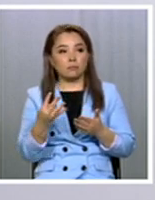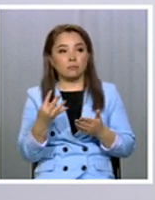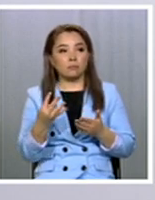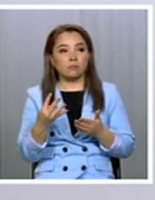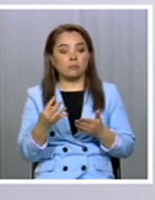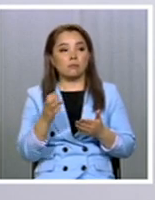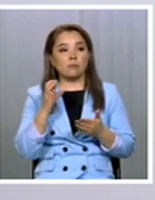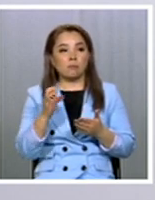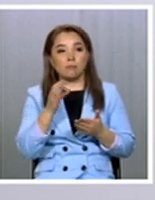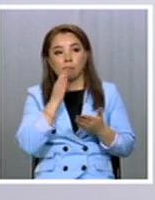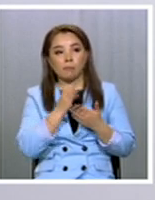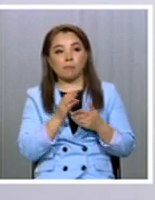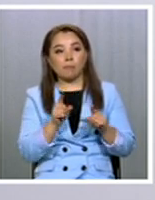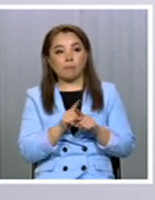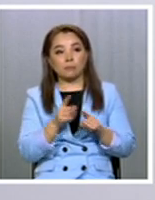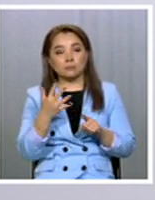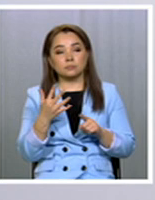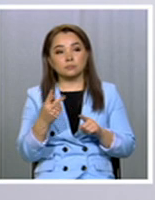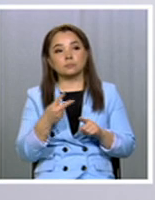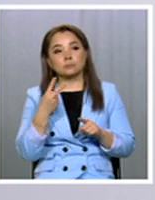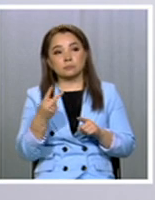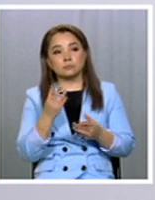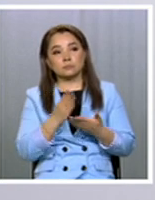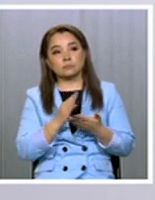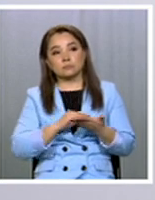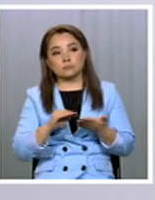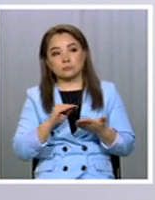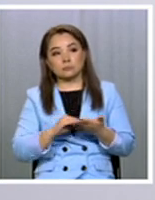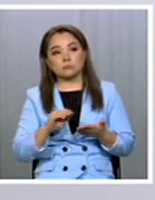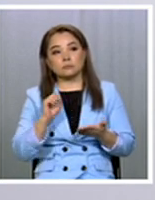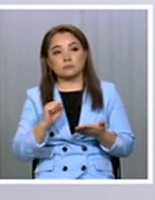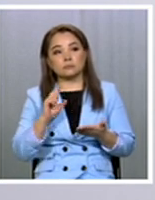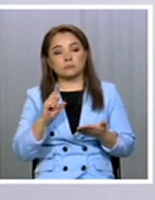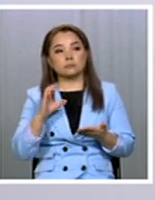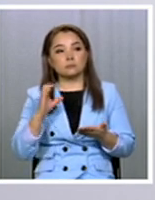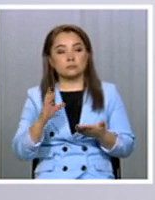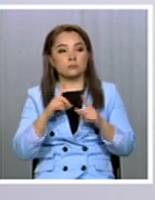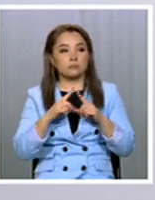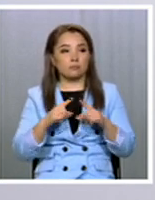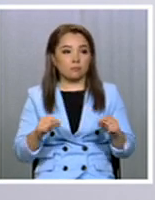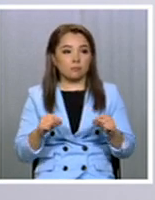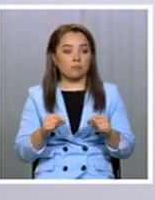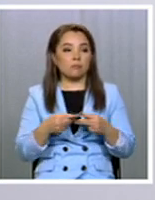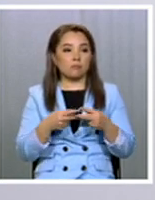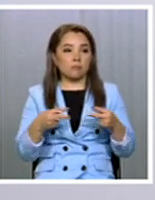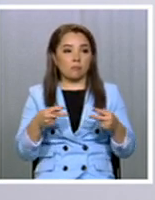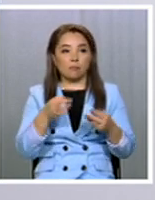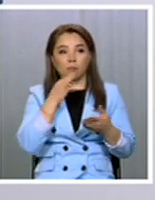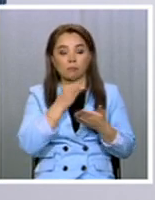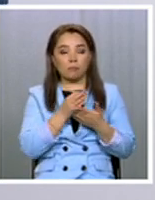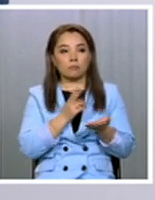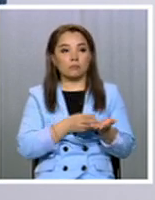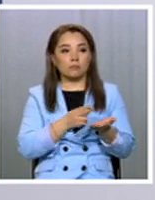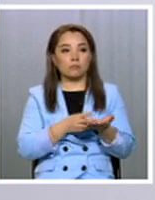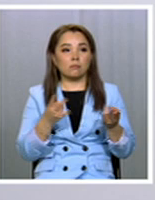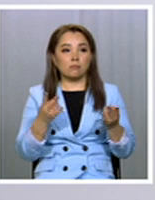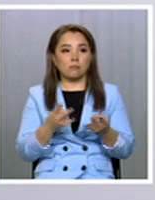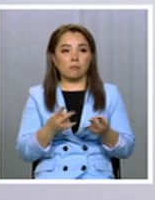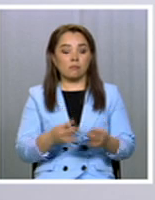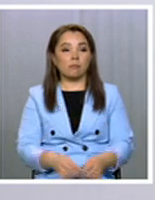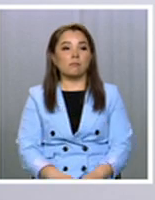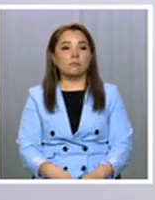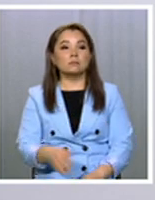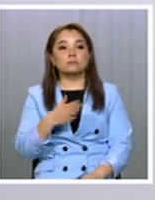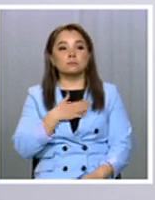С нүктесінің координаттары 5-де 2 деп алып, А, Б, С үшбұрышының тең бүйірлі екенін дәлелдеңіз дейді. Біз